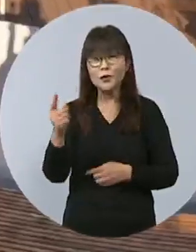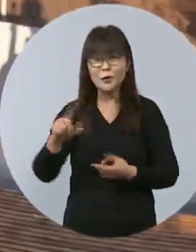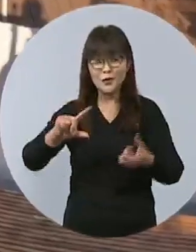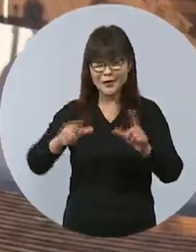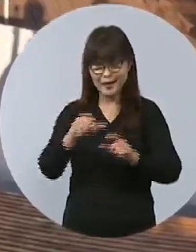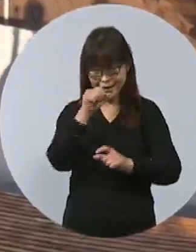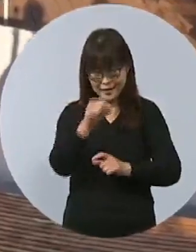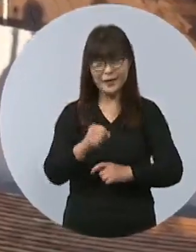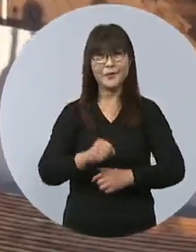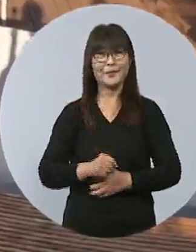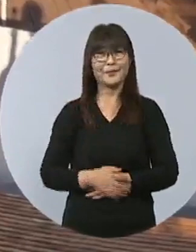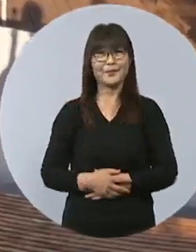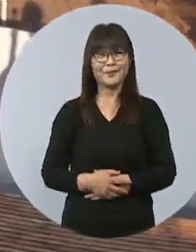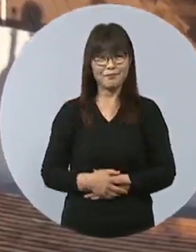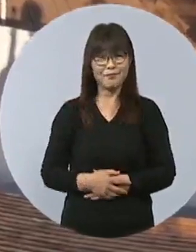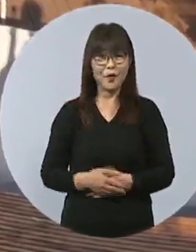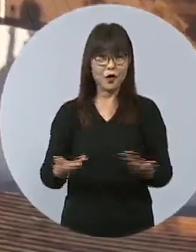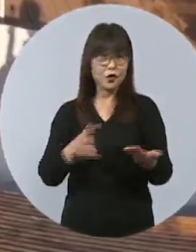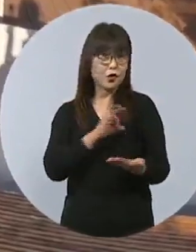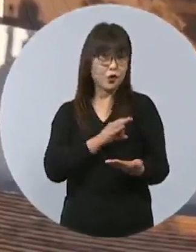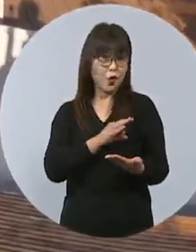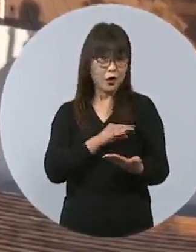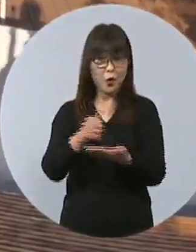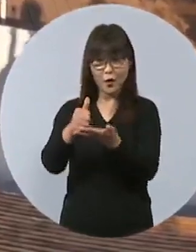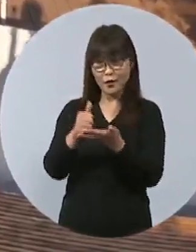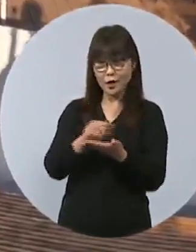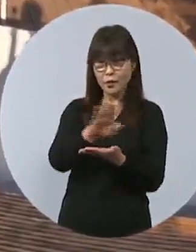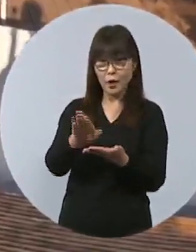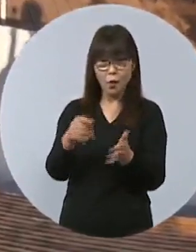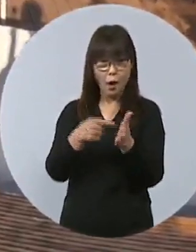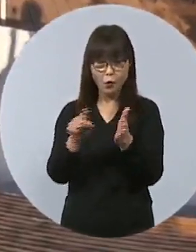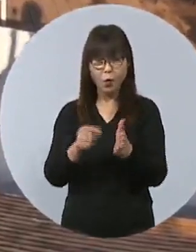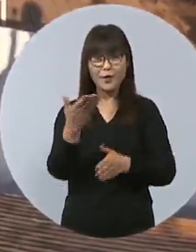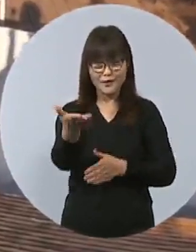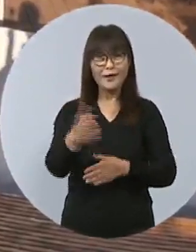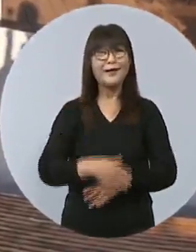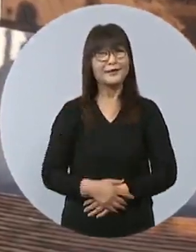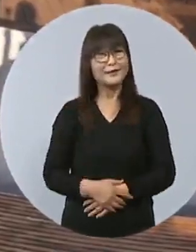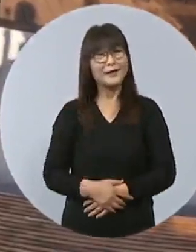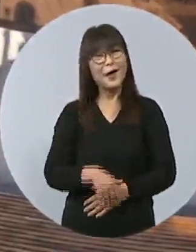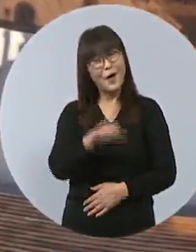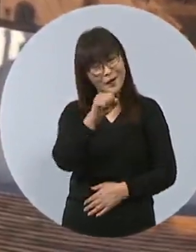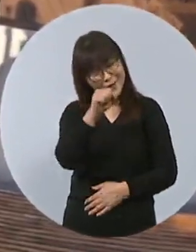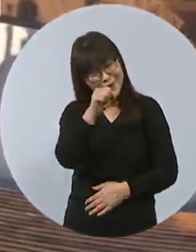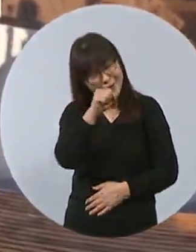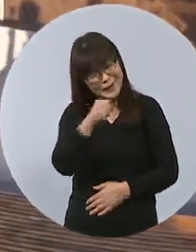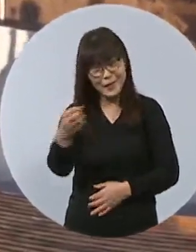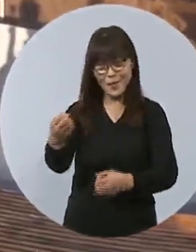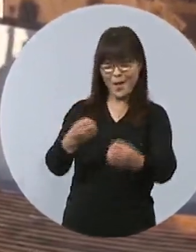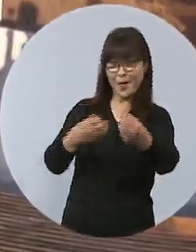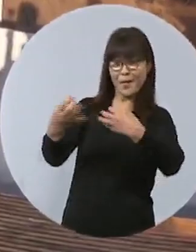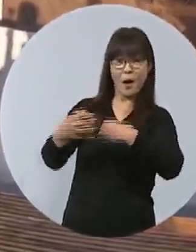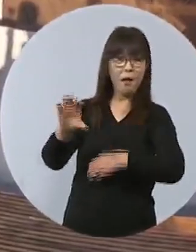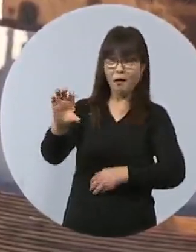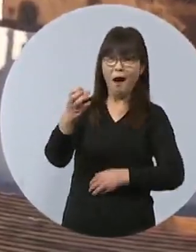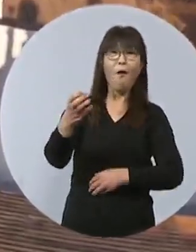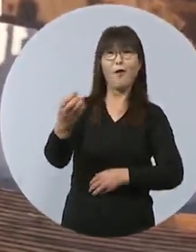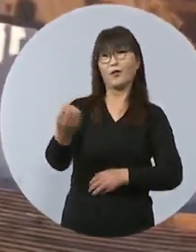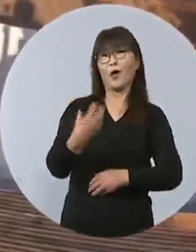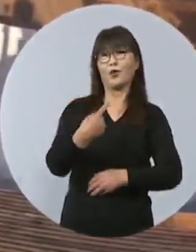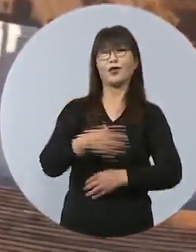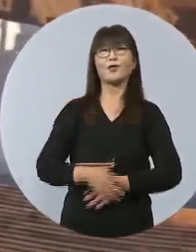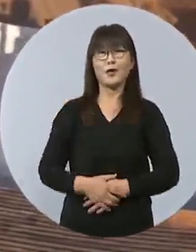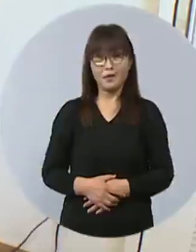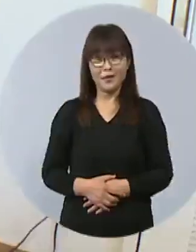業員の皆さんとかこうお客さんの反応とかはいかがですか？ 皆さん結構褒めてくれますね、はい、かっこいいとかいいとか。